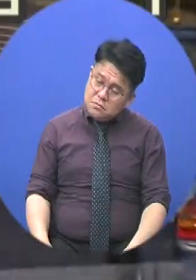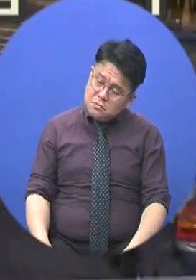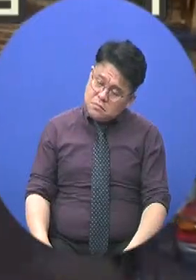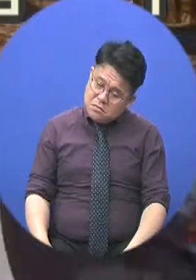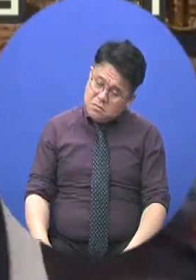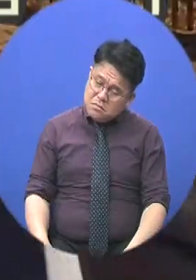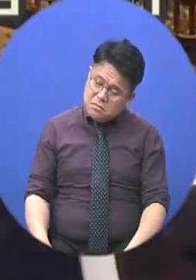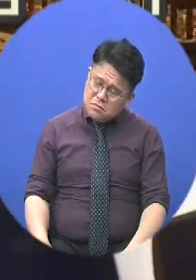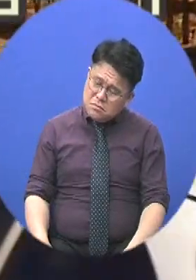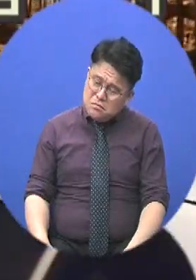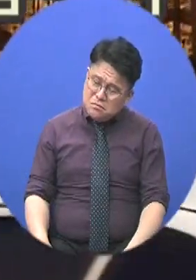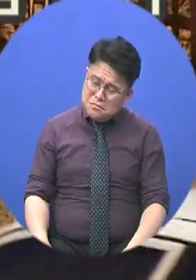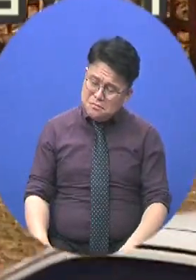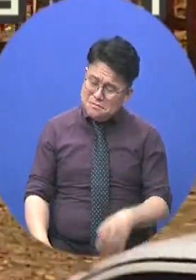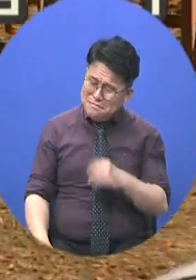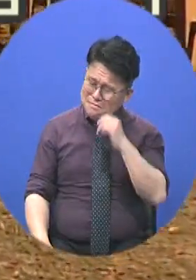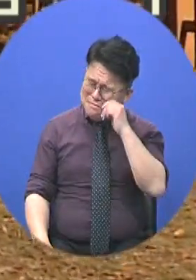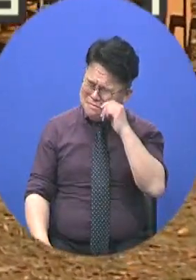자식을